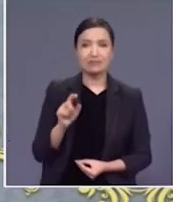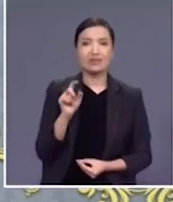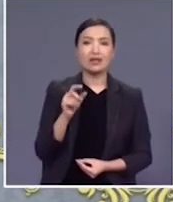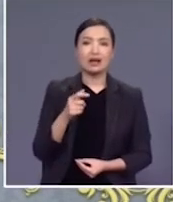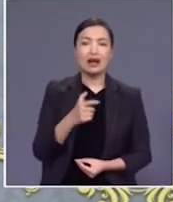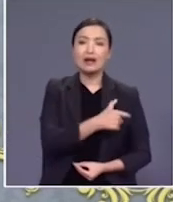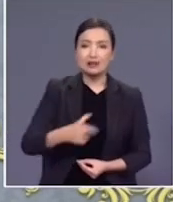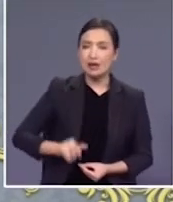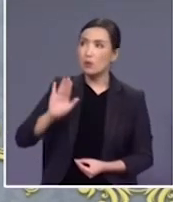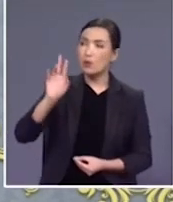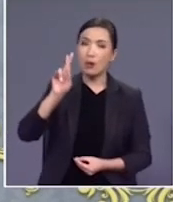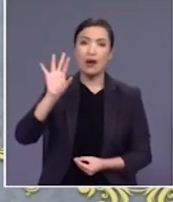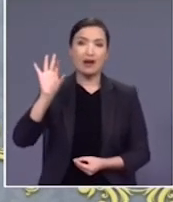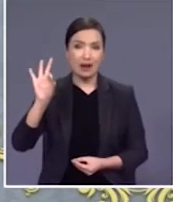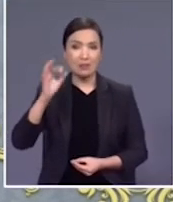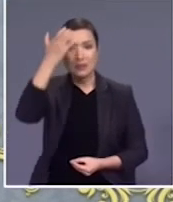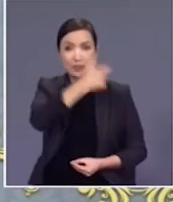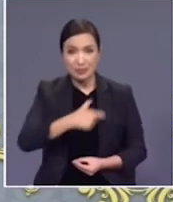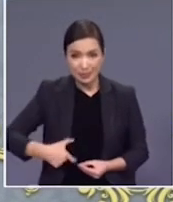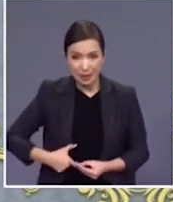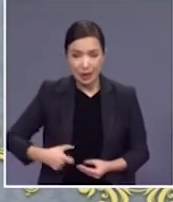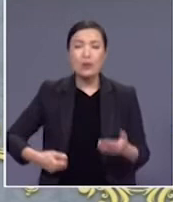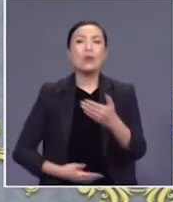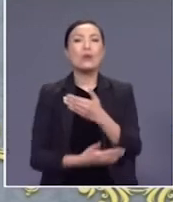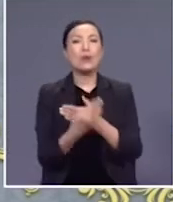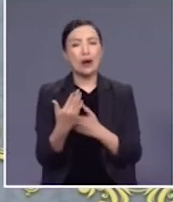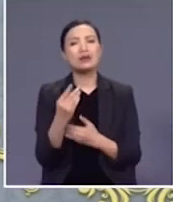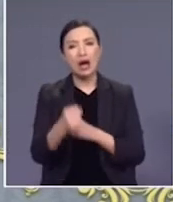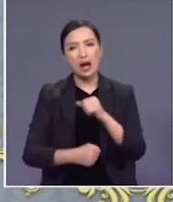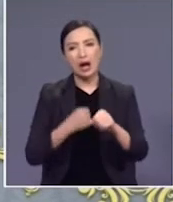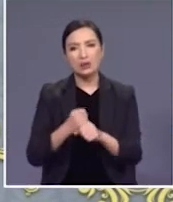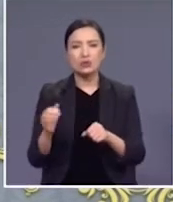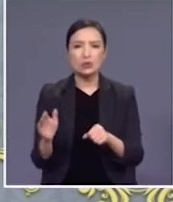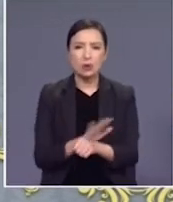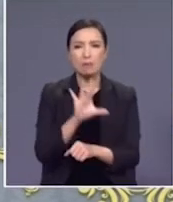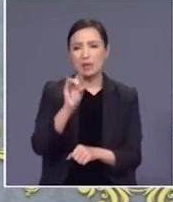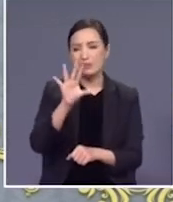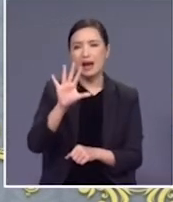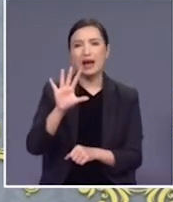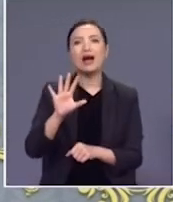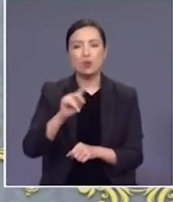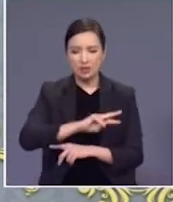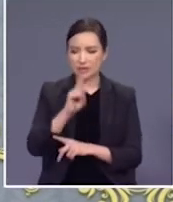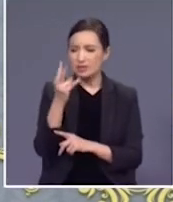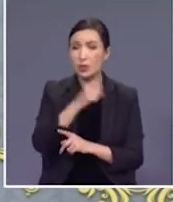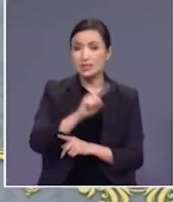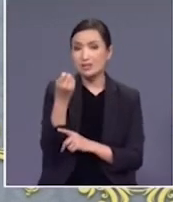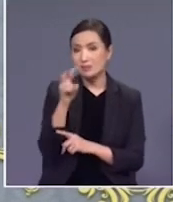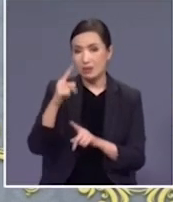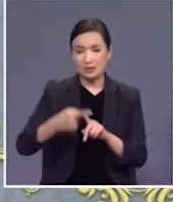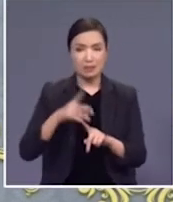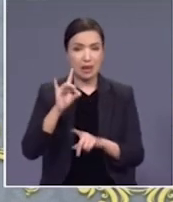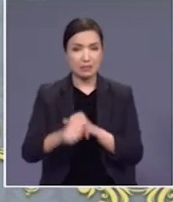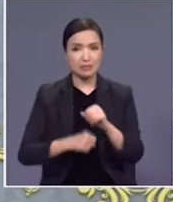รมหาภูมิพลอดุลยเดชในโอกาสมหามงคลเฉลิมพระชนมพรรษา85พรรษา12สิงหาคม2560